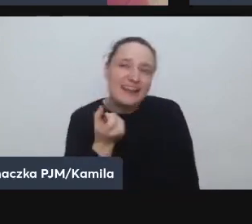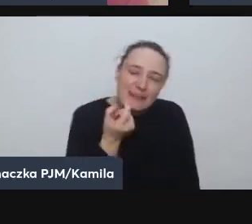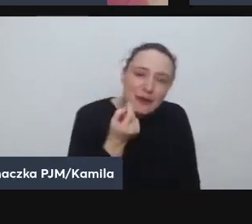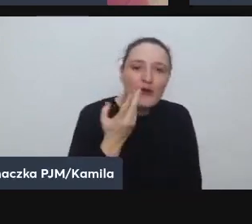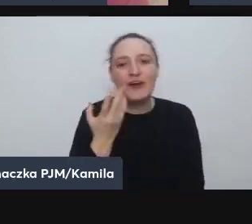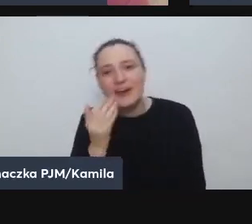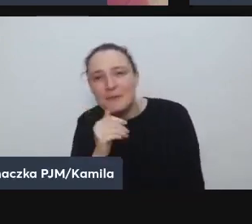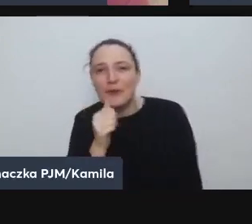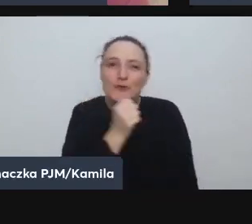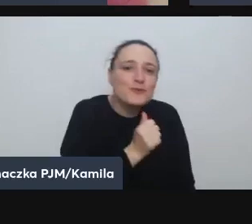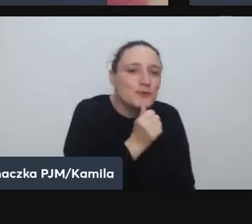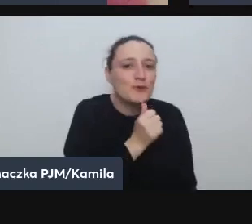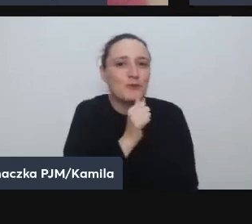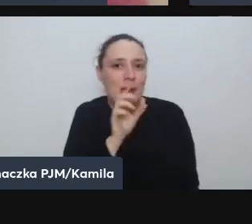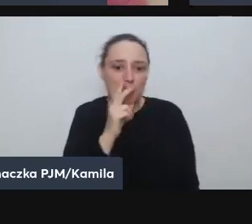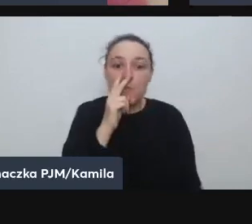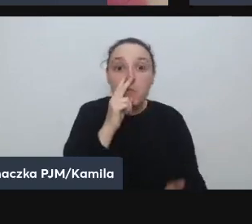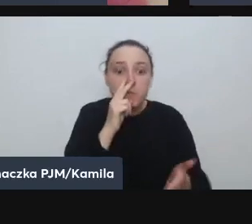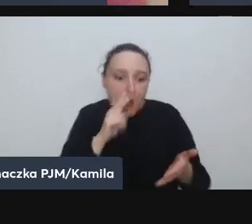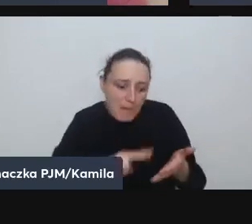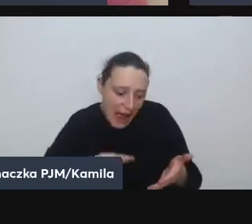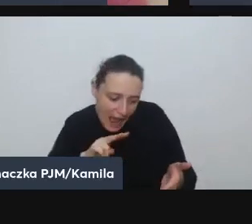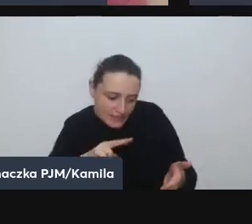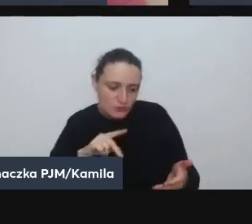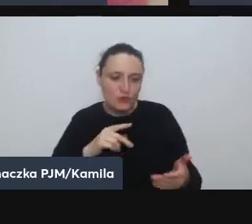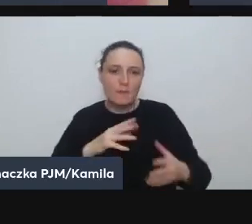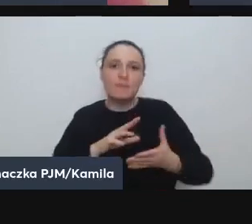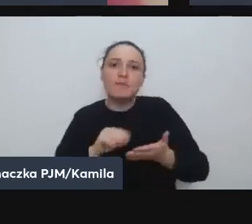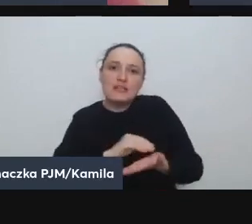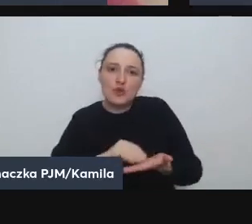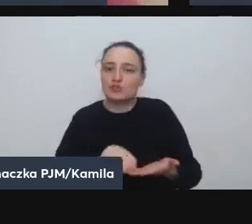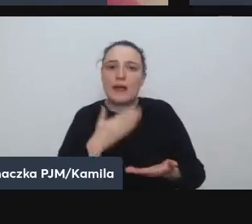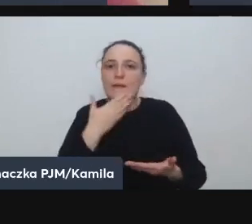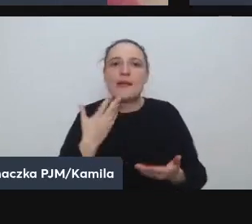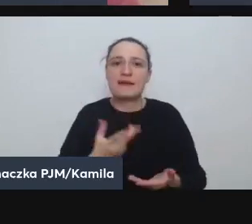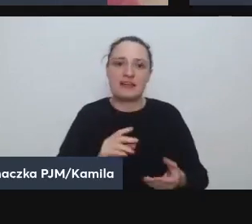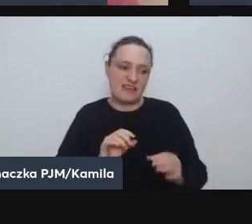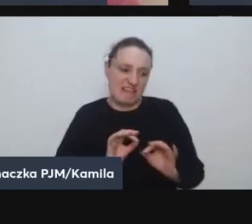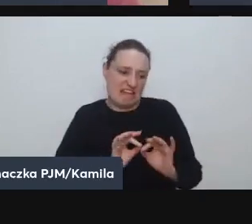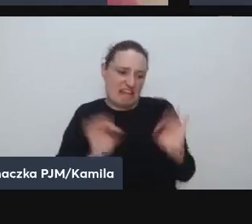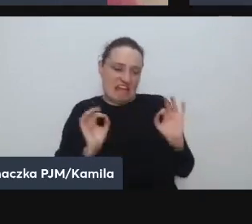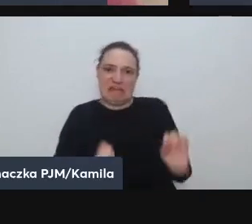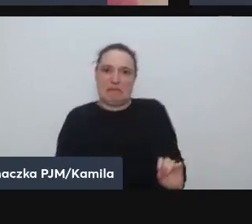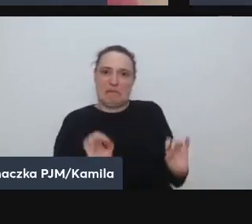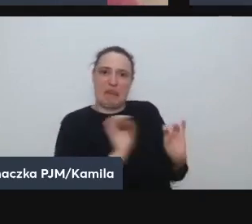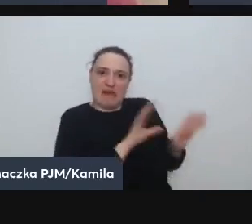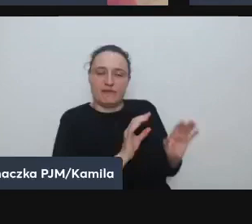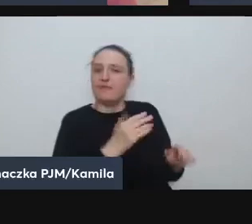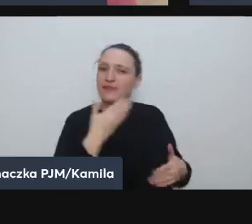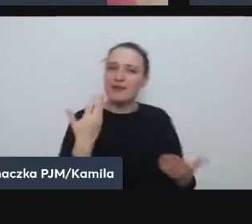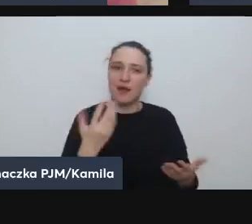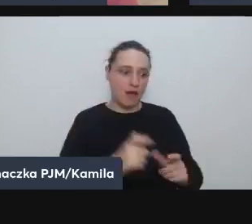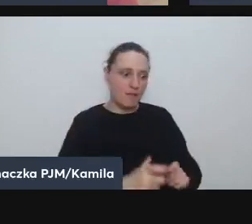mogę spróbować już popatrzeć na tą swoją miesiączkę i tak bez takiego obrzydzenia wyrzucać tą podpaskę jak najszybciej. Więc to